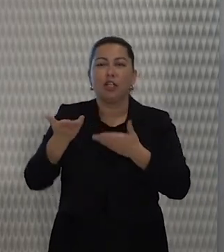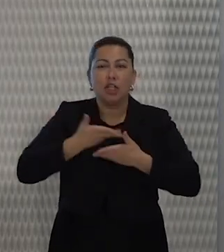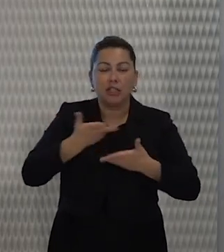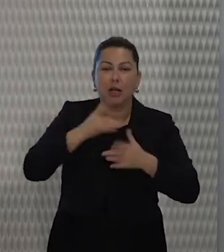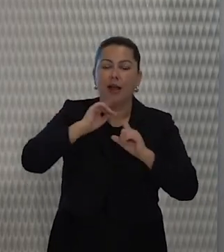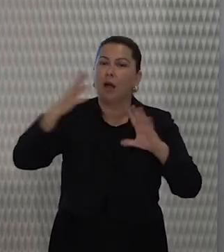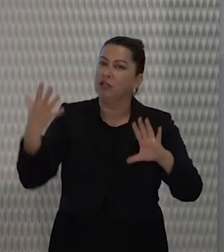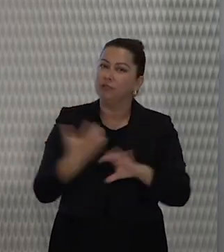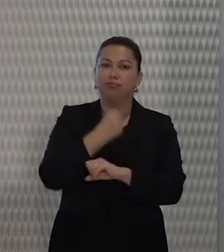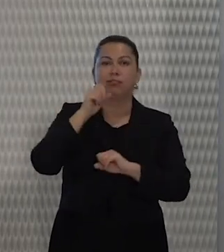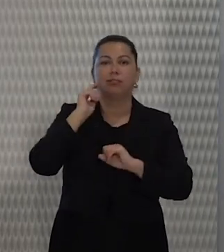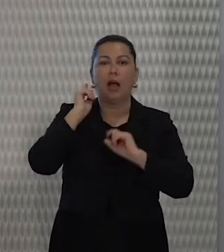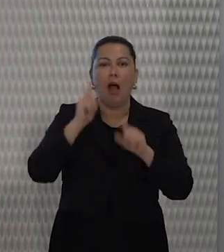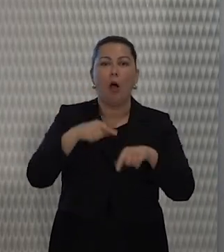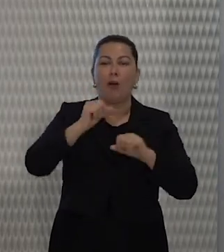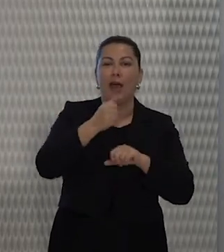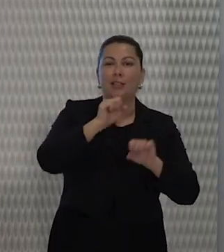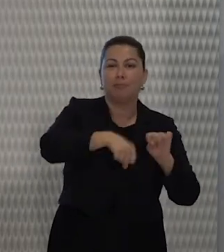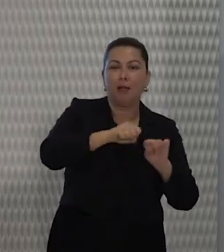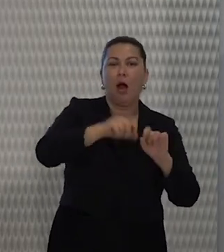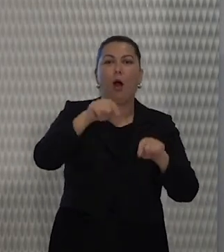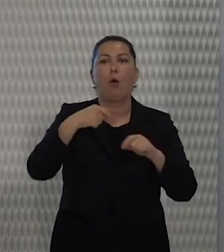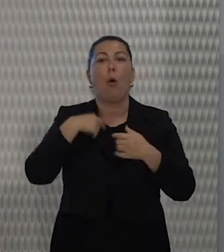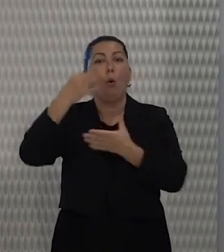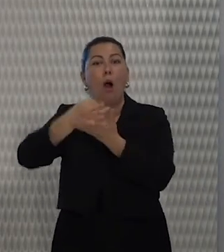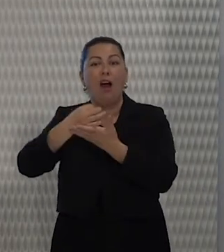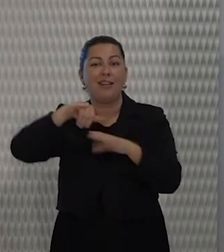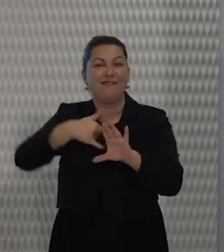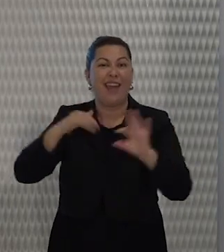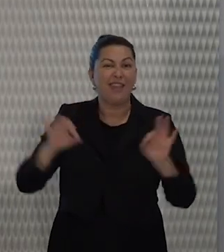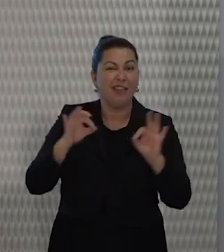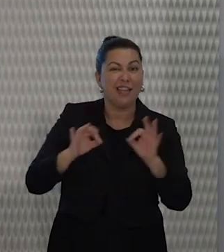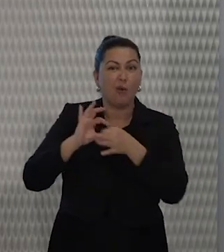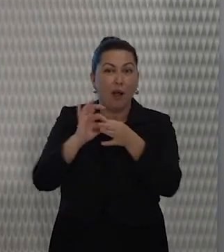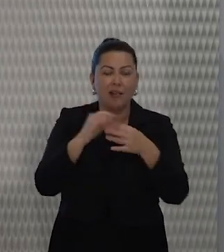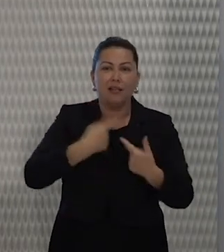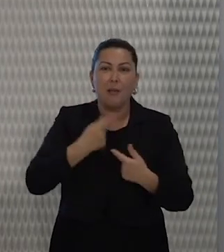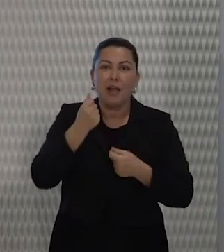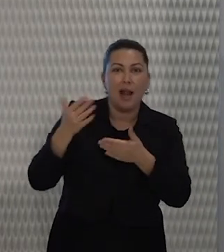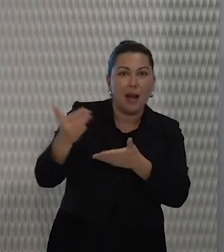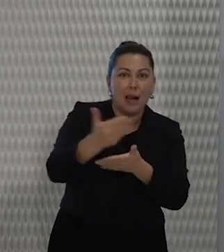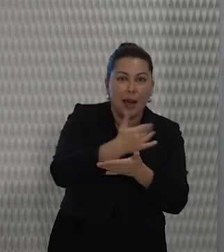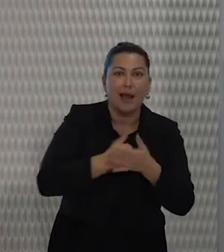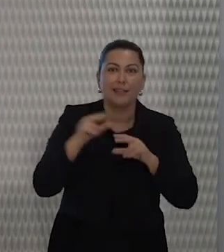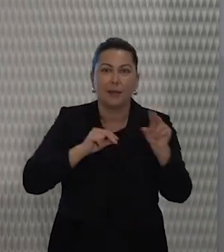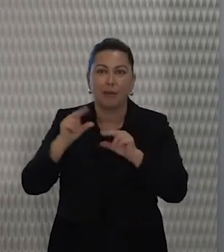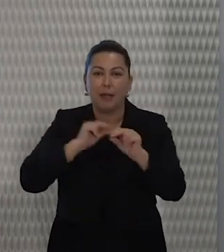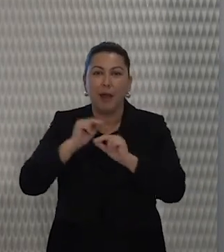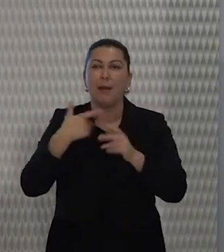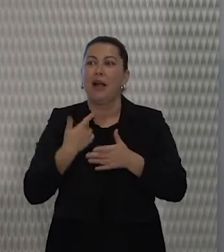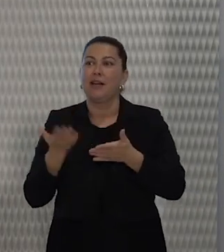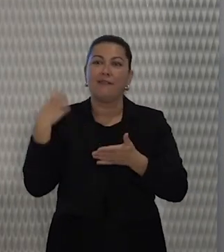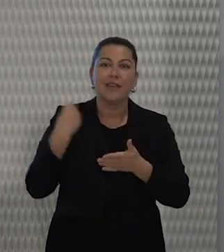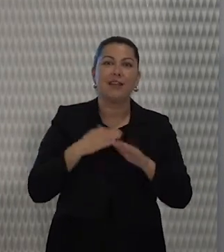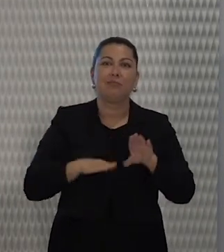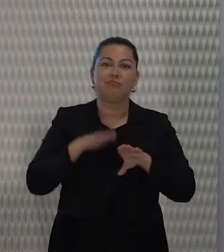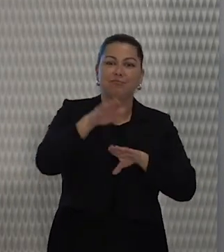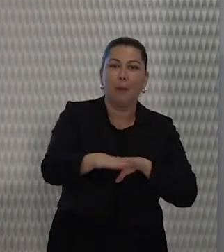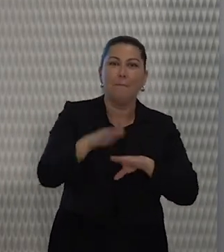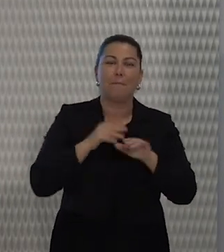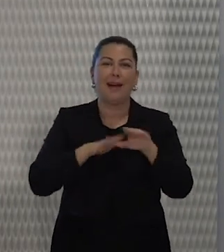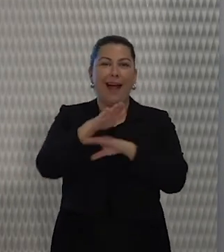durch. Ich habe Weinfeste im Ort organisiert, um Geld zu sammeln im Dorffest, um halt dann wieder den nächsten Schritt in der Karriere zu